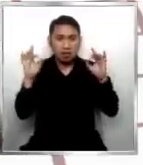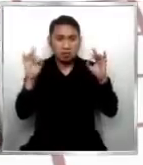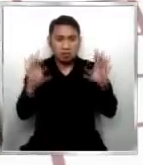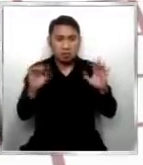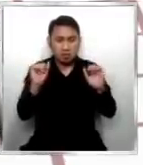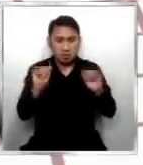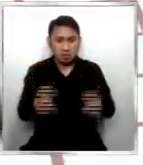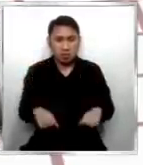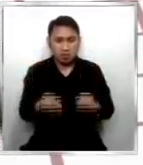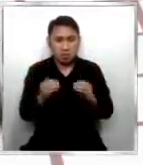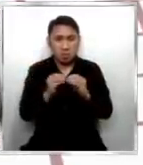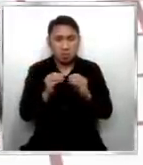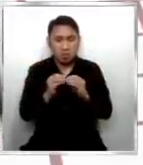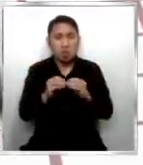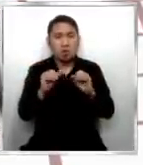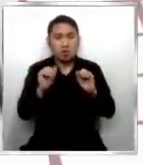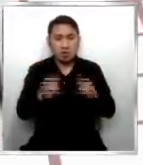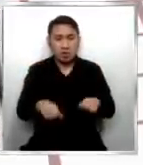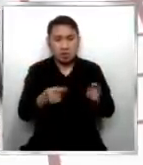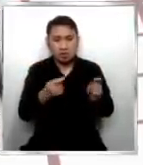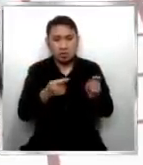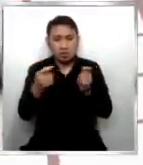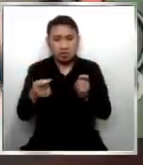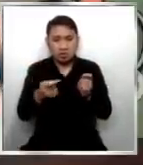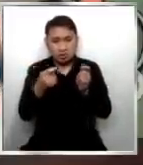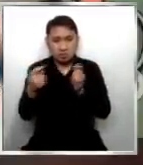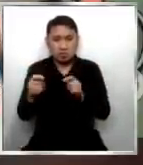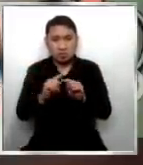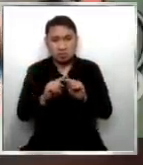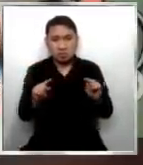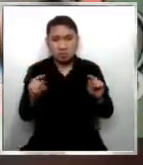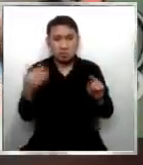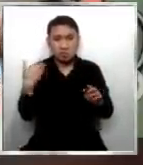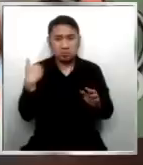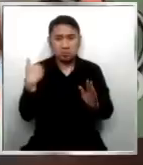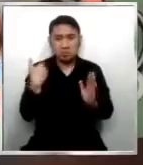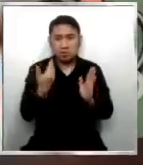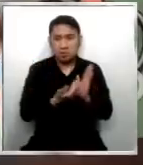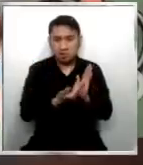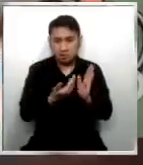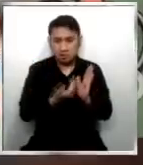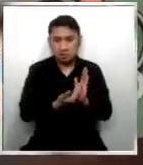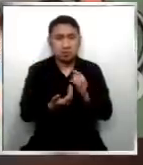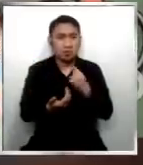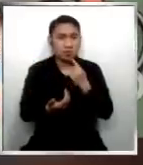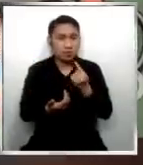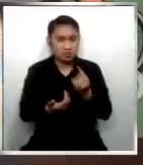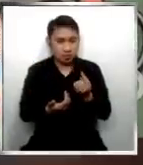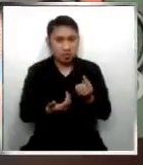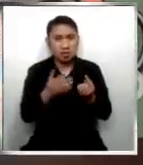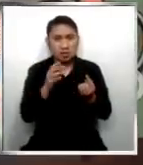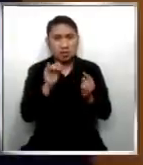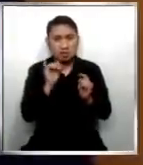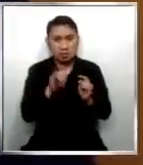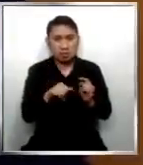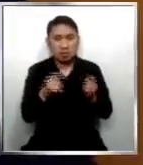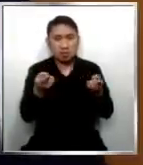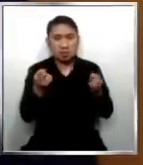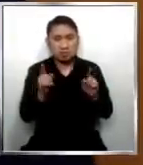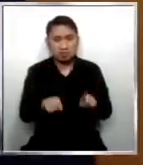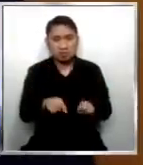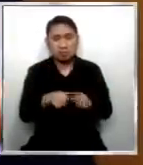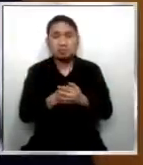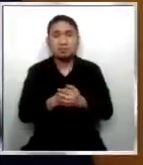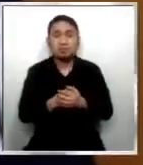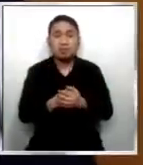siya. Pero wala pa rin tayong ganung solid evidence to say na iyan talaga ay mangyayari. Hindi pa